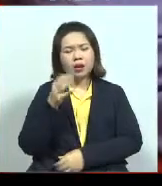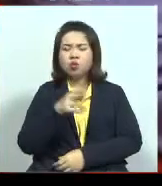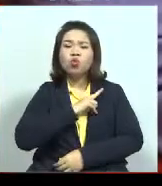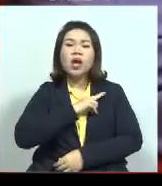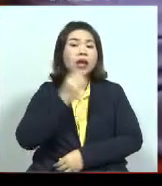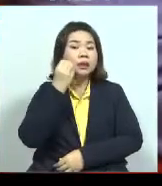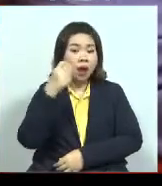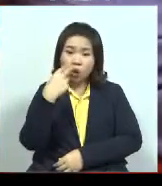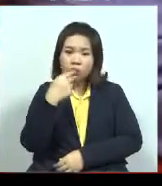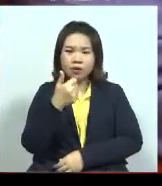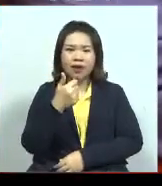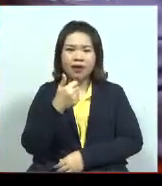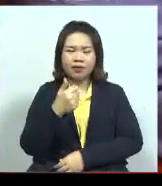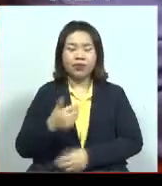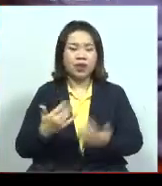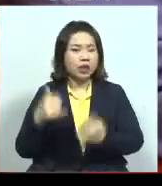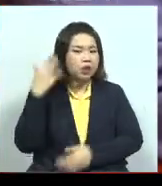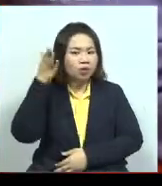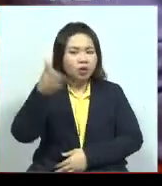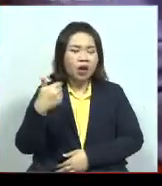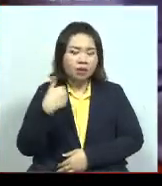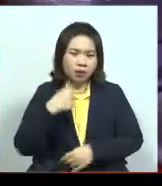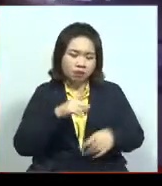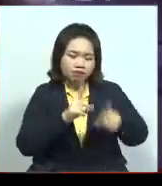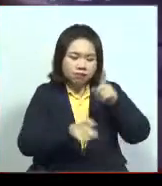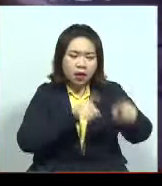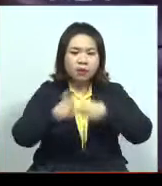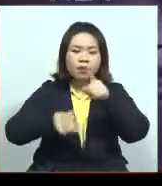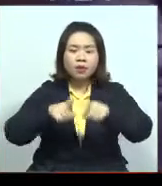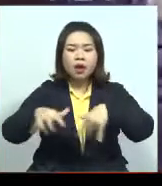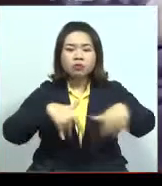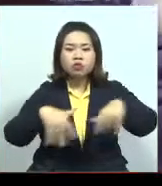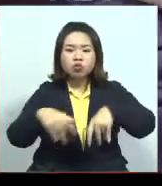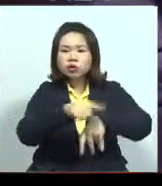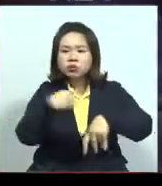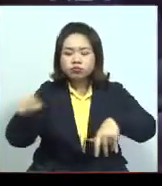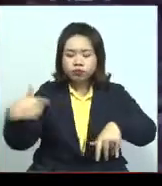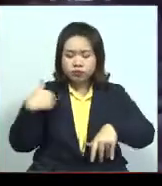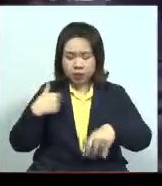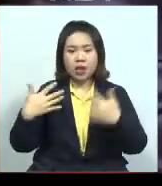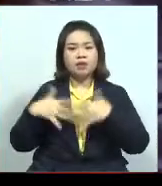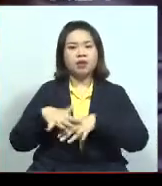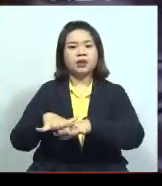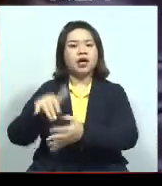ได้อีกด้วยโดยหลังจากนี้ค่ะจะมีการสำรวจประชาชนในพื้นที่อื่นๆและประสานไป